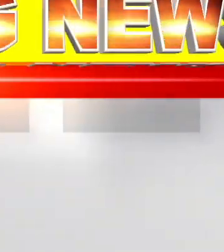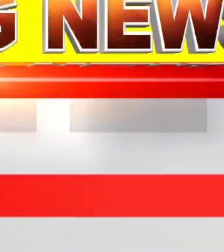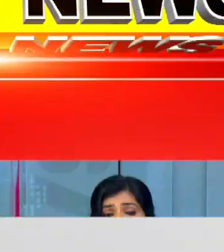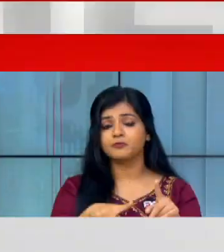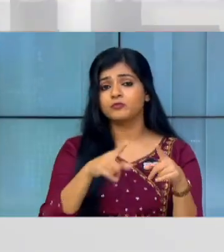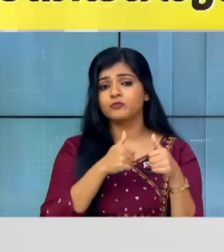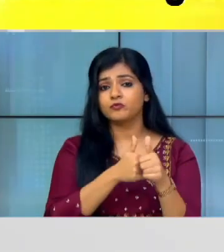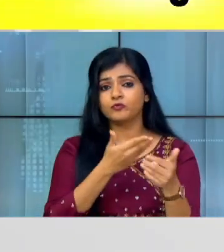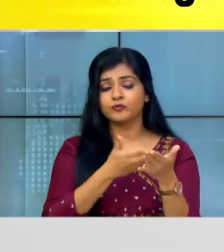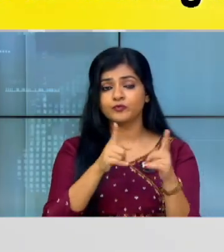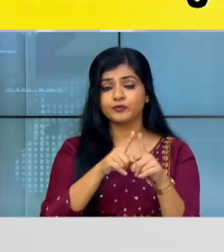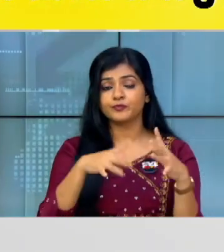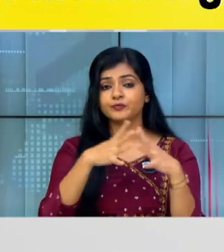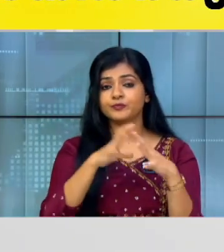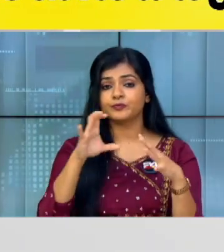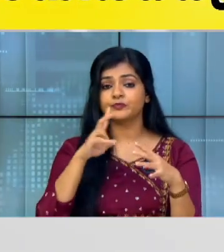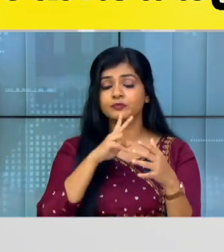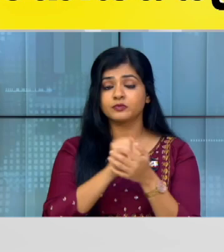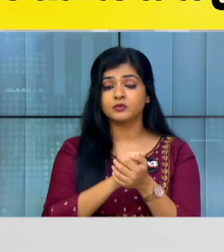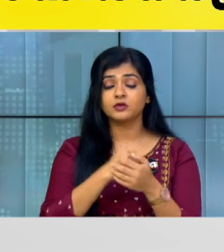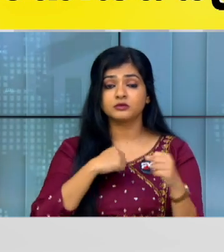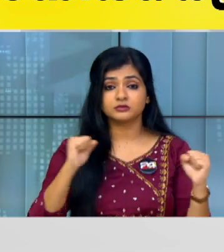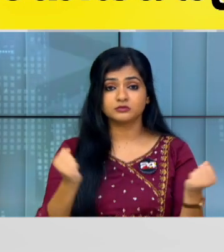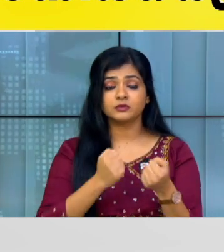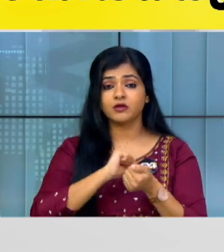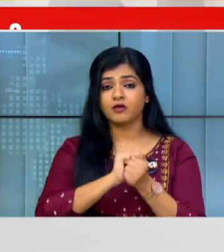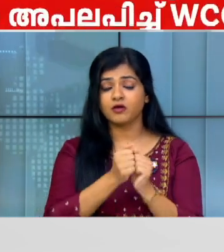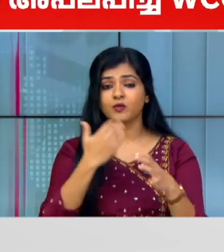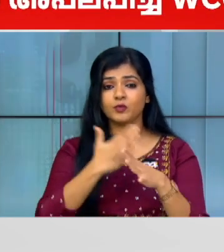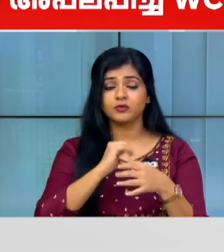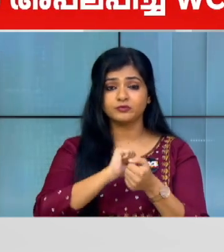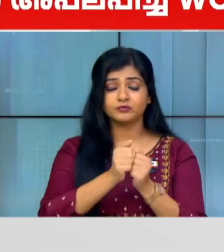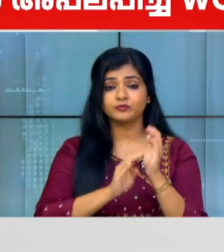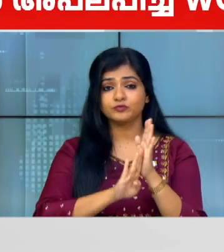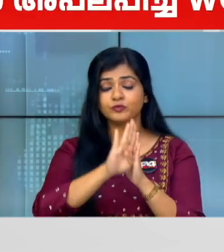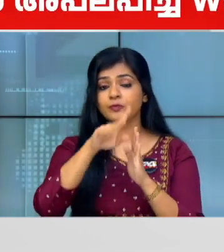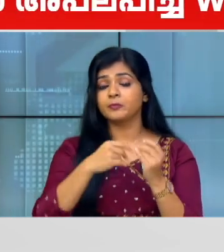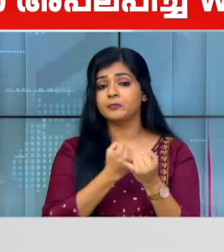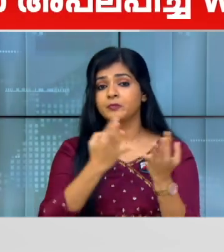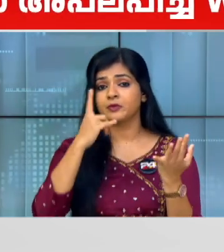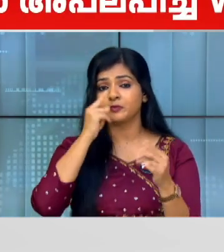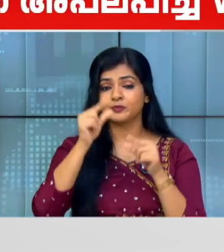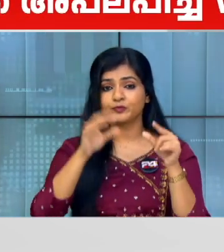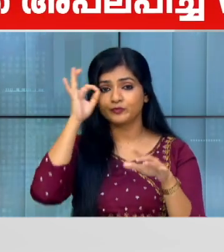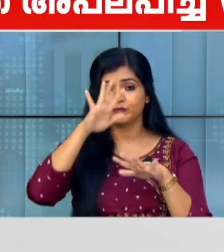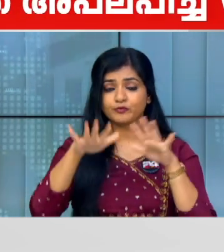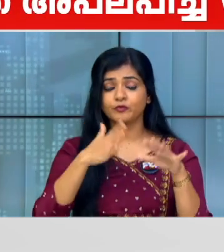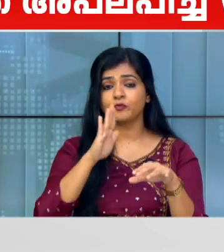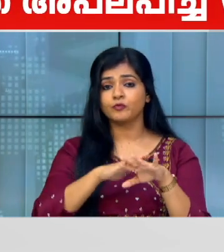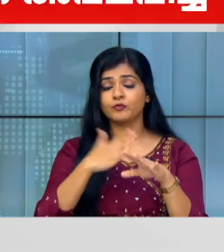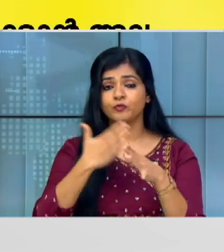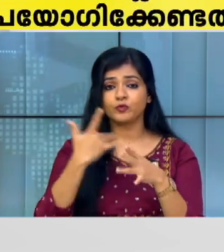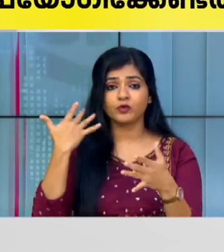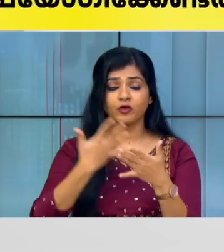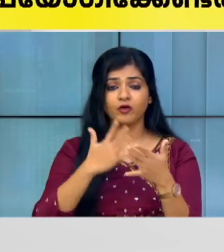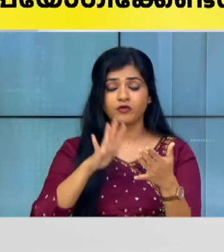ചെയ്യുന്നുണ്ട്. എന്തായാലും കഴിവുകൊണ്ടും കഠിനാധ്വാനം കൊണ്ടും സ്വന്തമായി ഇടമുണ്ടാക്കിയ ഒട്ടനവധി സ്ത്രീകൾ എക്കാലത്തും സിനിമാ രംഗത്തുണ്ടായിരുന്നു.